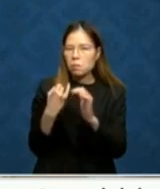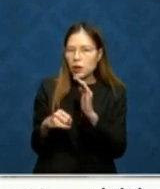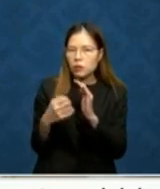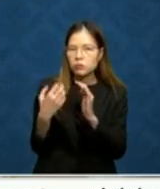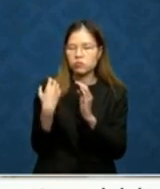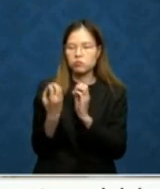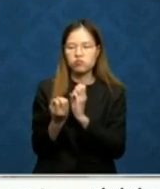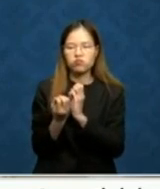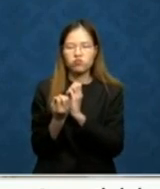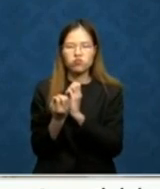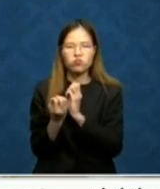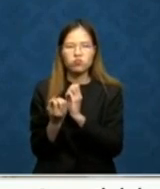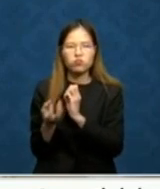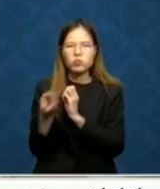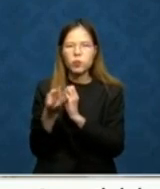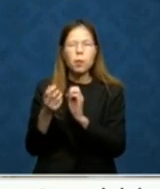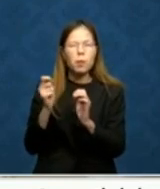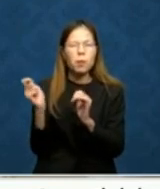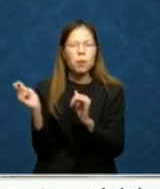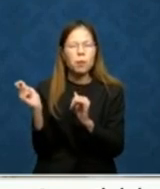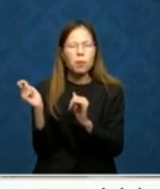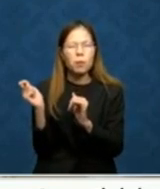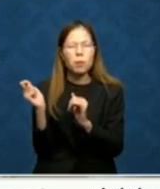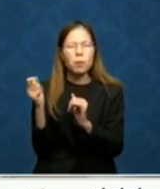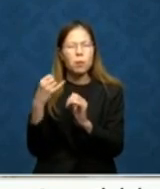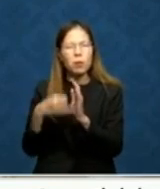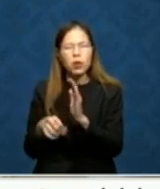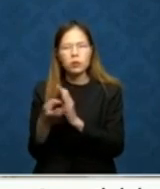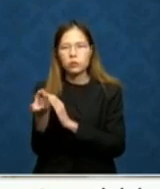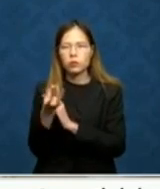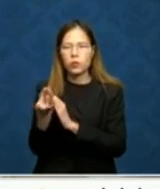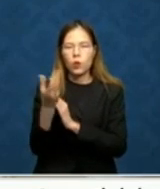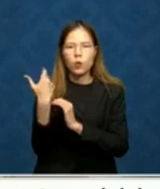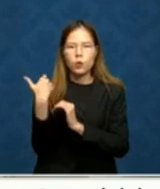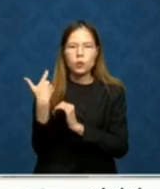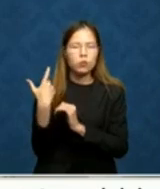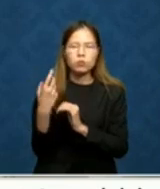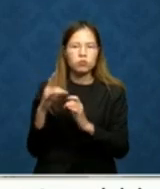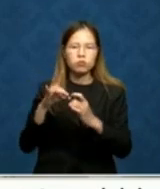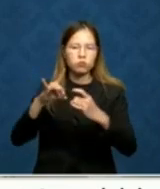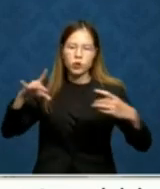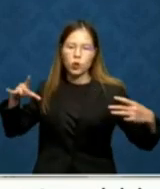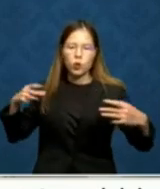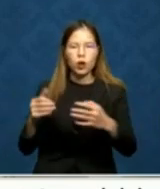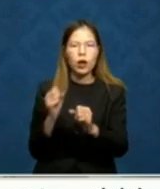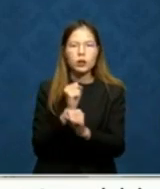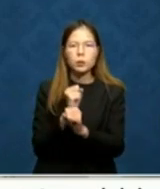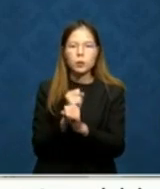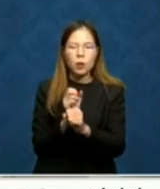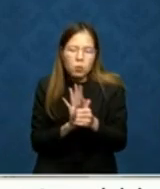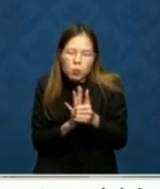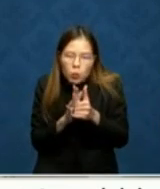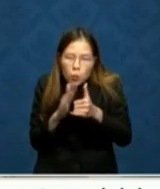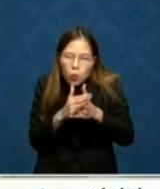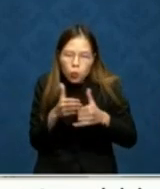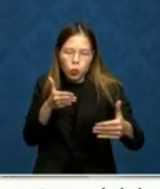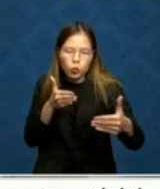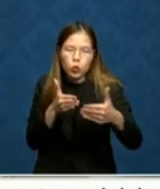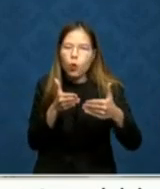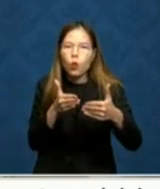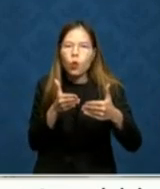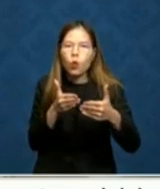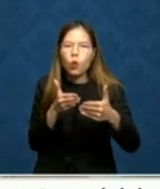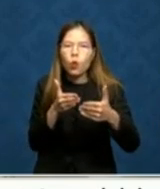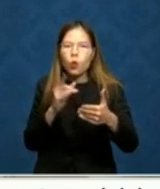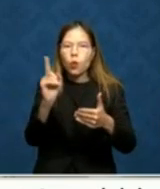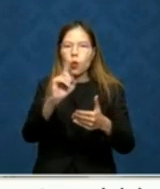ร้อนรำคาญซึ่งเป็นความผิดฐานละหุโทษและยังไม่ตรงกับลักษณะของการกระทำที่เป็นการคุกคามทางเพศโดยตรงสม